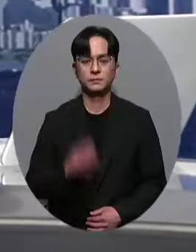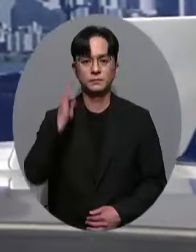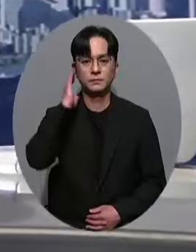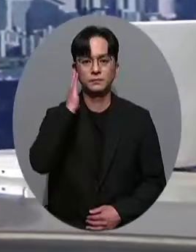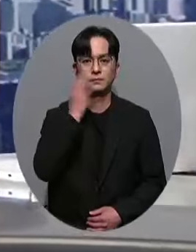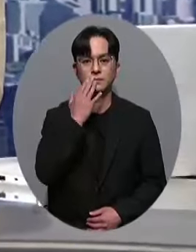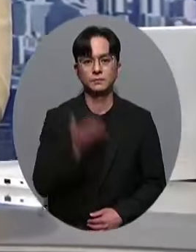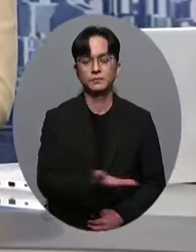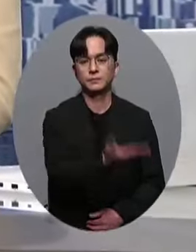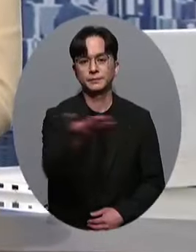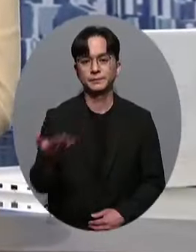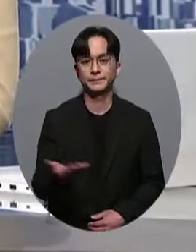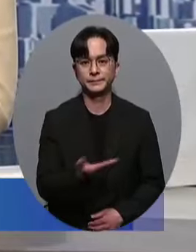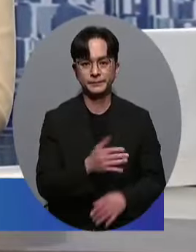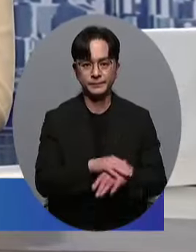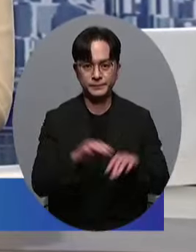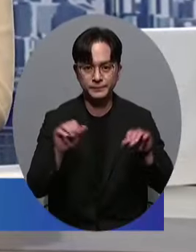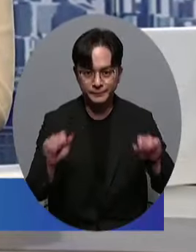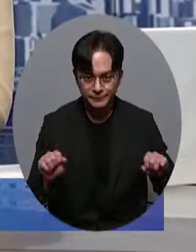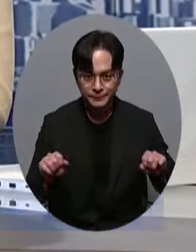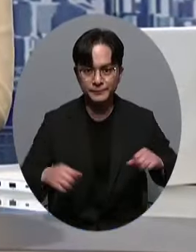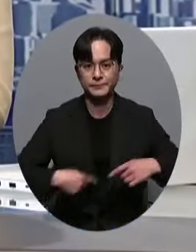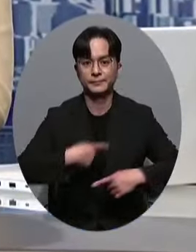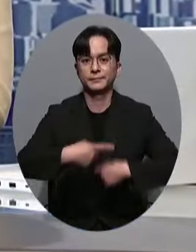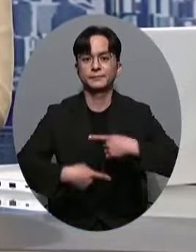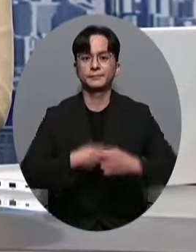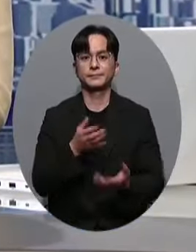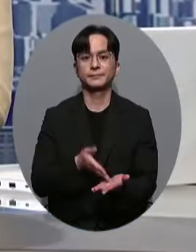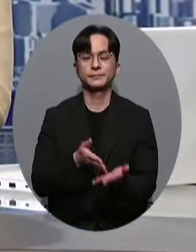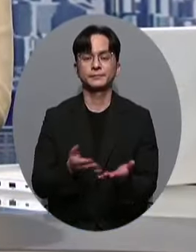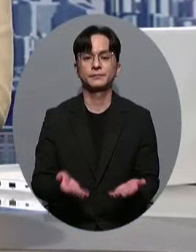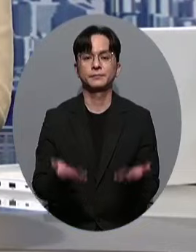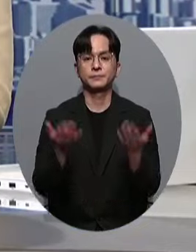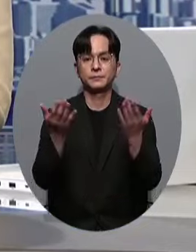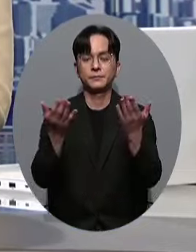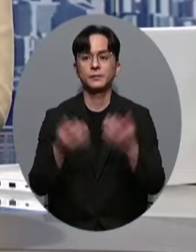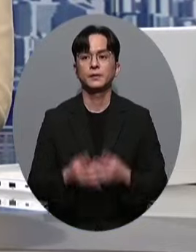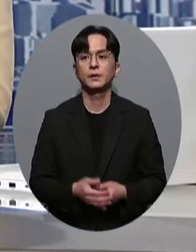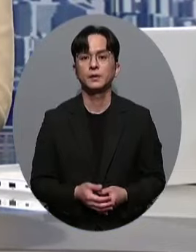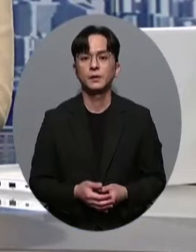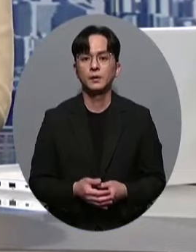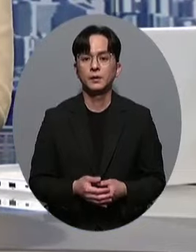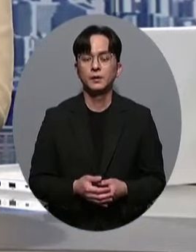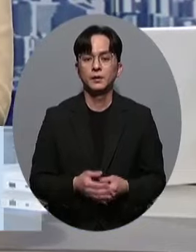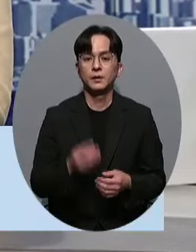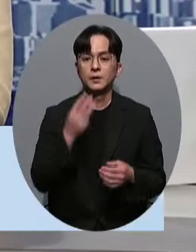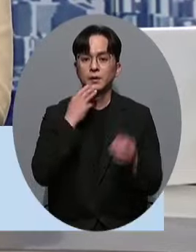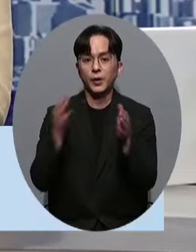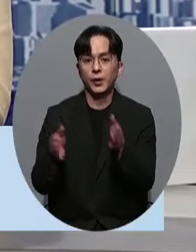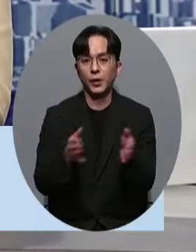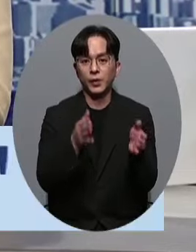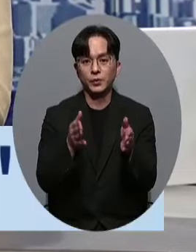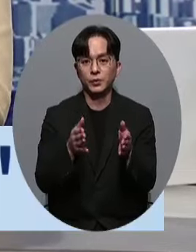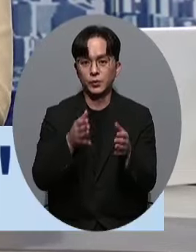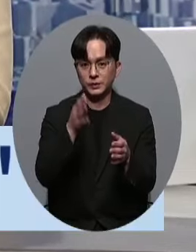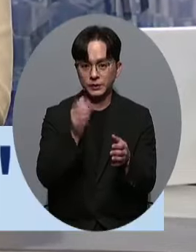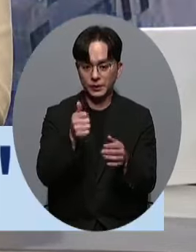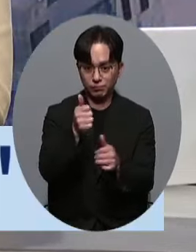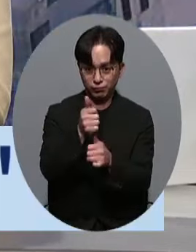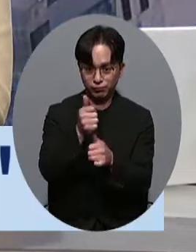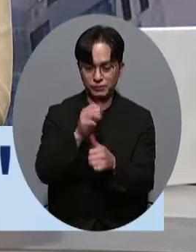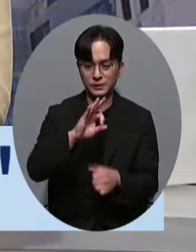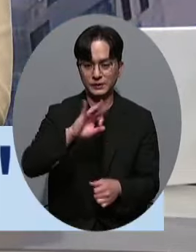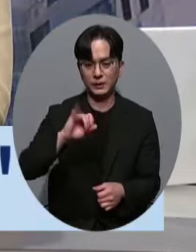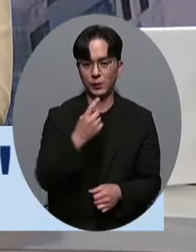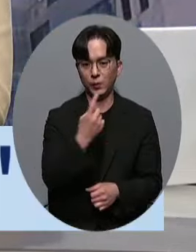시청자 여러분 안녕하십니까? 뉴스 현장 시작합니다. 이재명 대표 최측근으로 꼽히는 이화영 전 경기부지사가 쌍방울